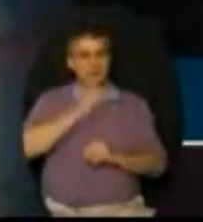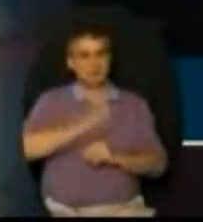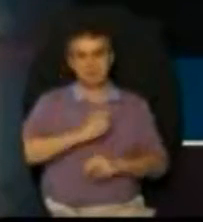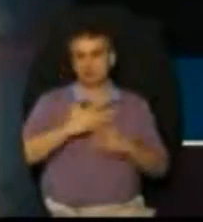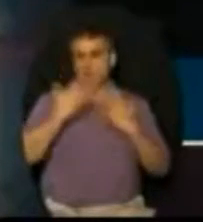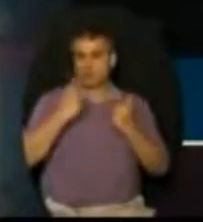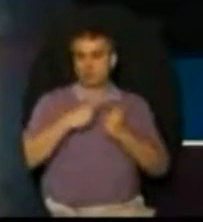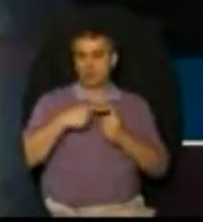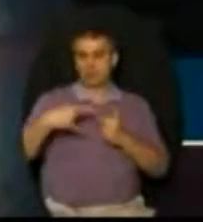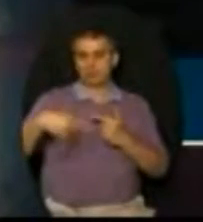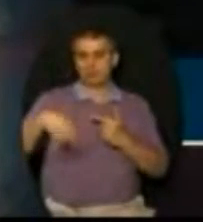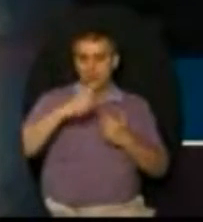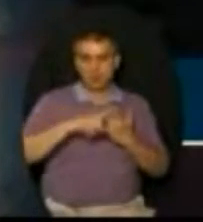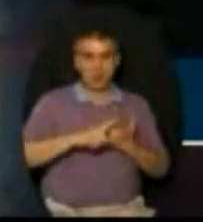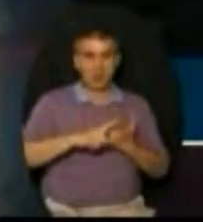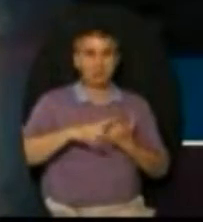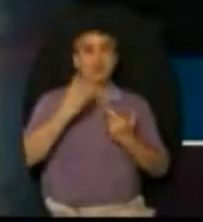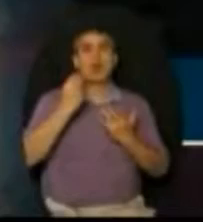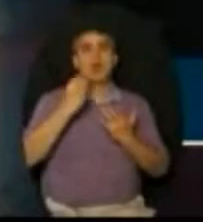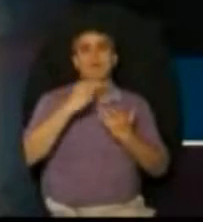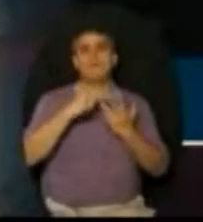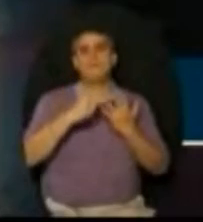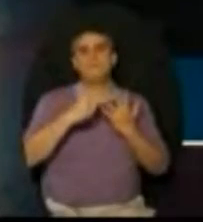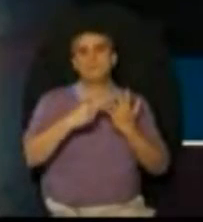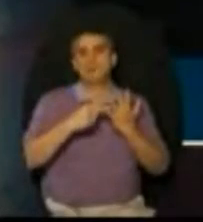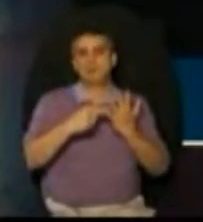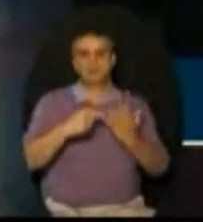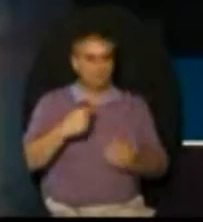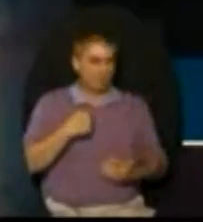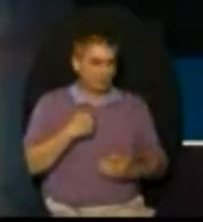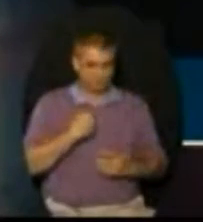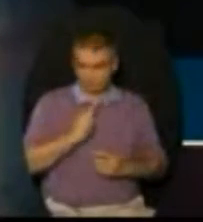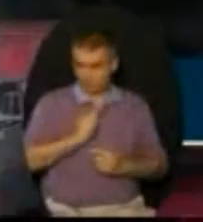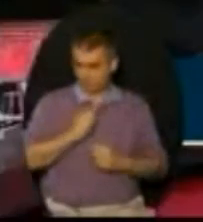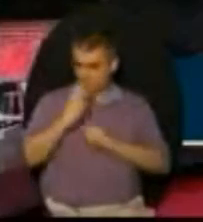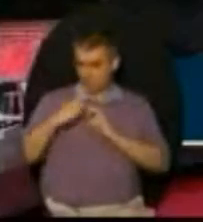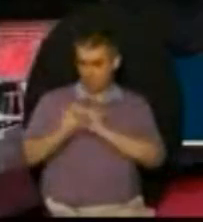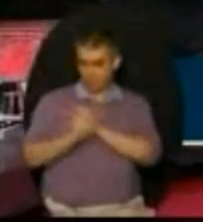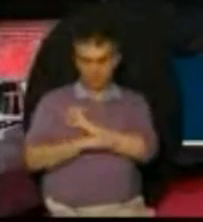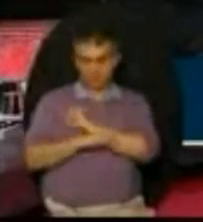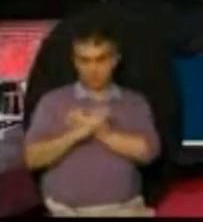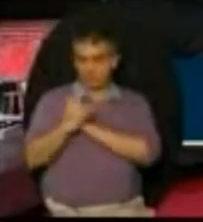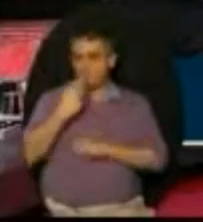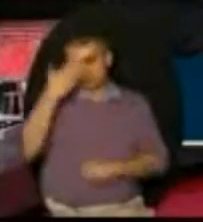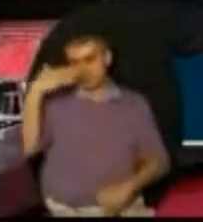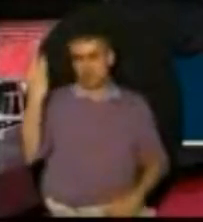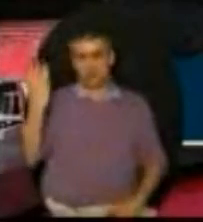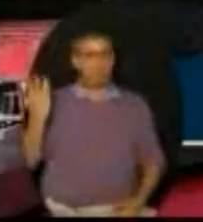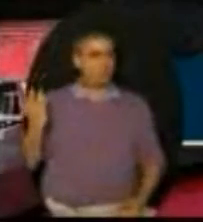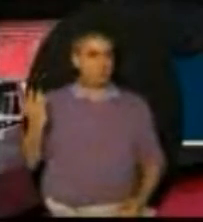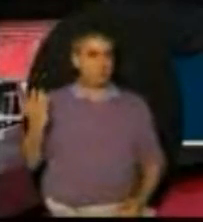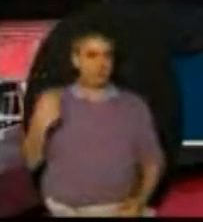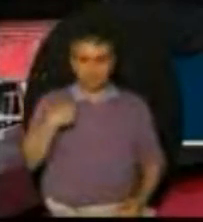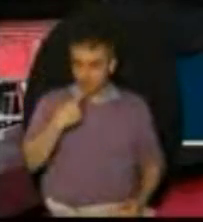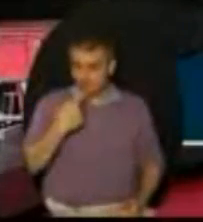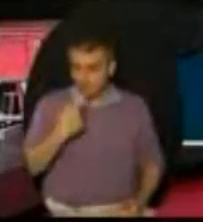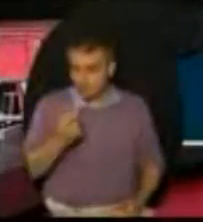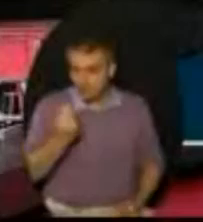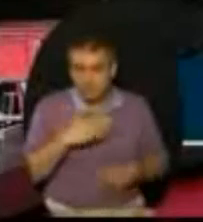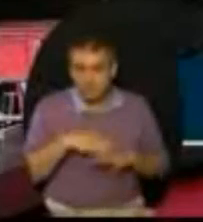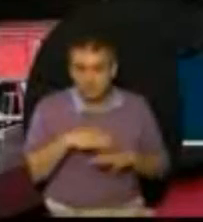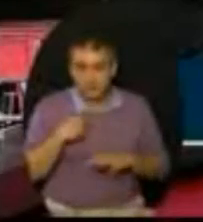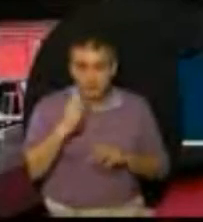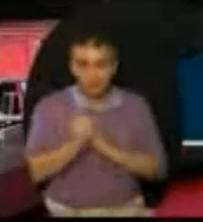מאוד גדולה, של זנות, ויש עוד כל מיני ספחים. אני כחוקר באוניברסיטה כן. תמיד נזהר שאומרים לי, זה ידוע. Okay. אז אני אומר, התפקיד שלנו